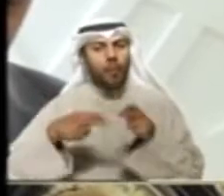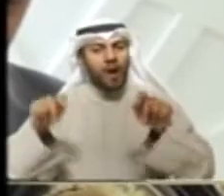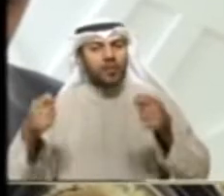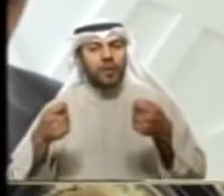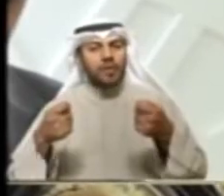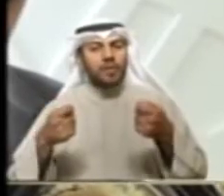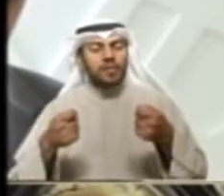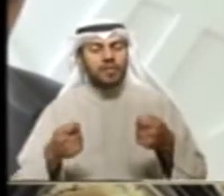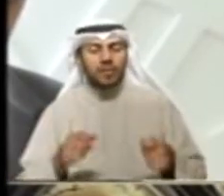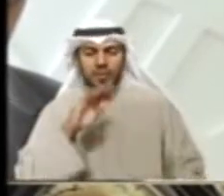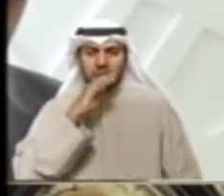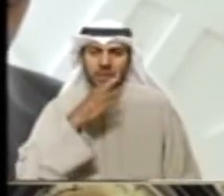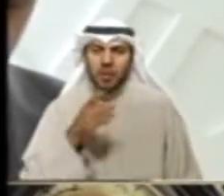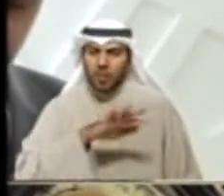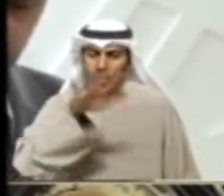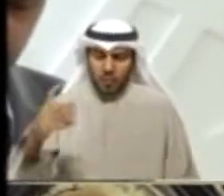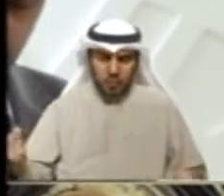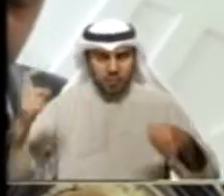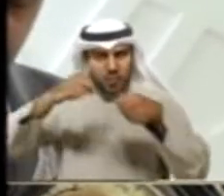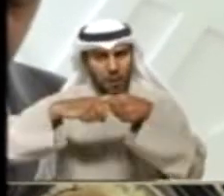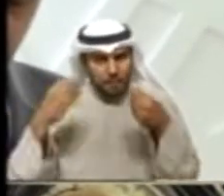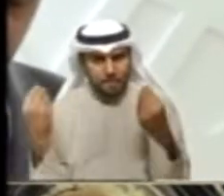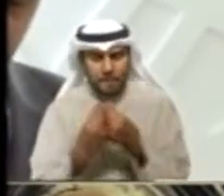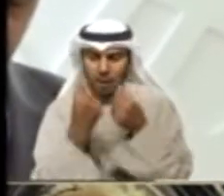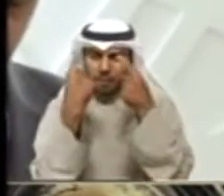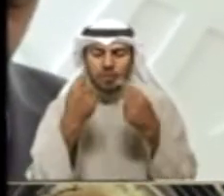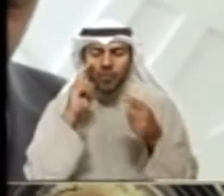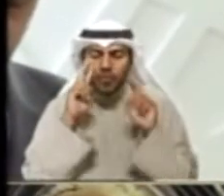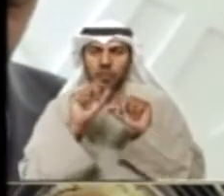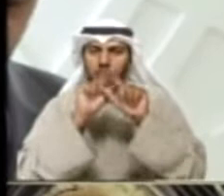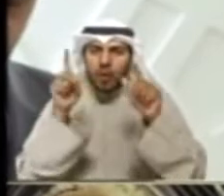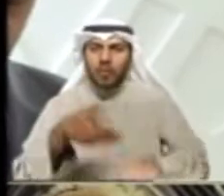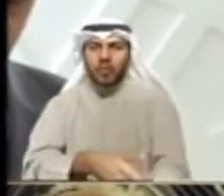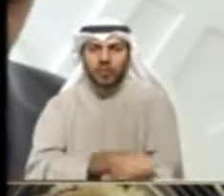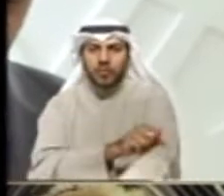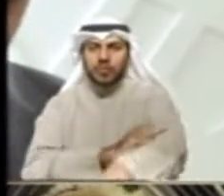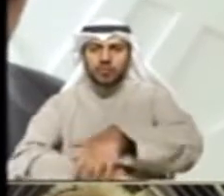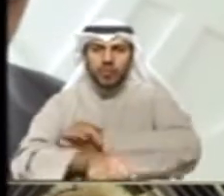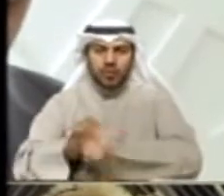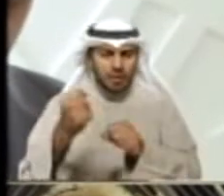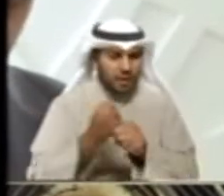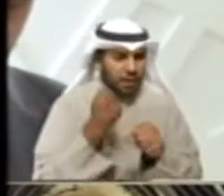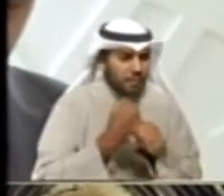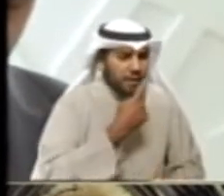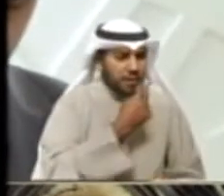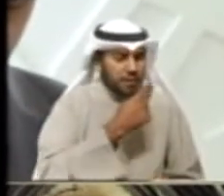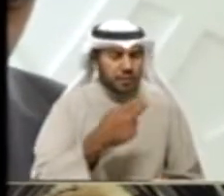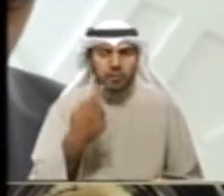هناك تعاون كبير وجيد، وهناك بذول جهود كبيرة بذلت في الفترة السابقة، وهناك تجاوب كبير